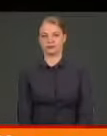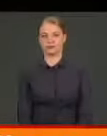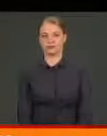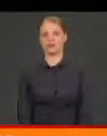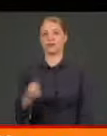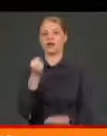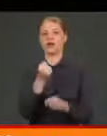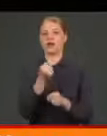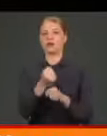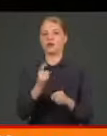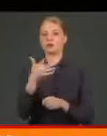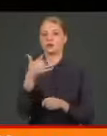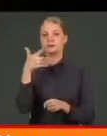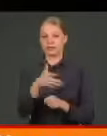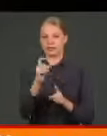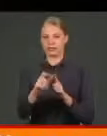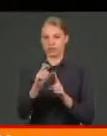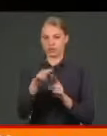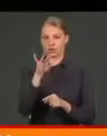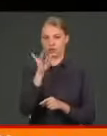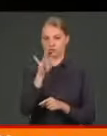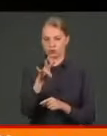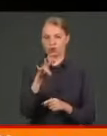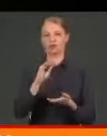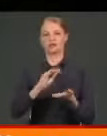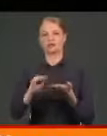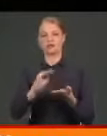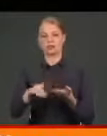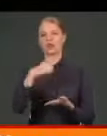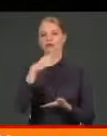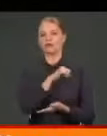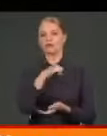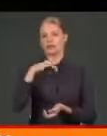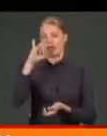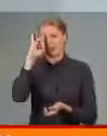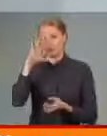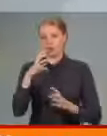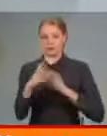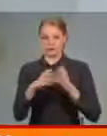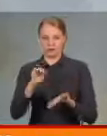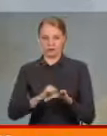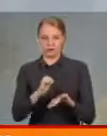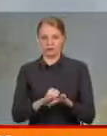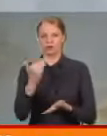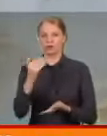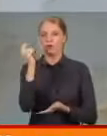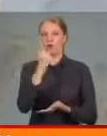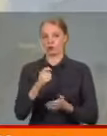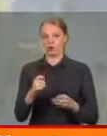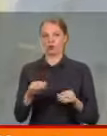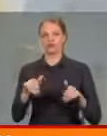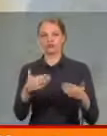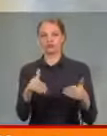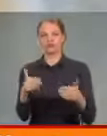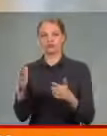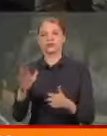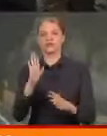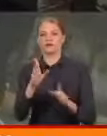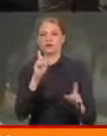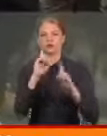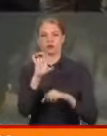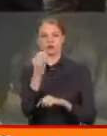Про зробленого з 5 тисяч гільз Путіна писали і говорили найвідоміші світові ЗМІ. Його художники виставляли навіть у Конгресі